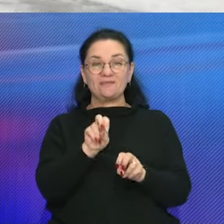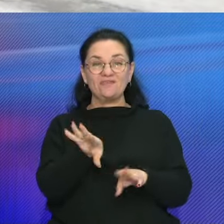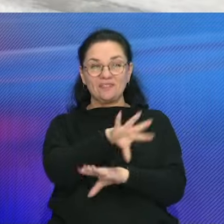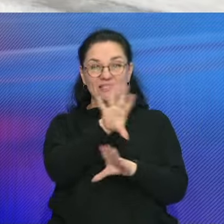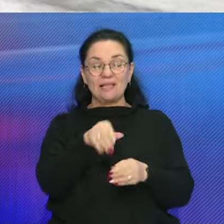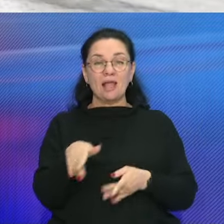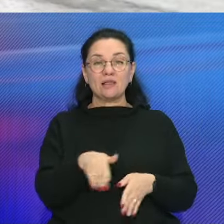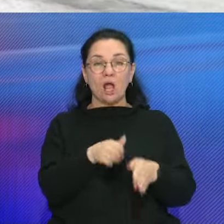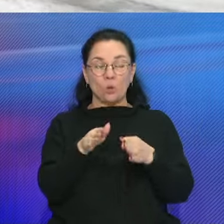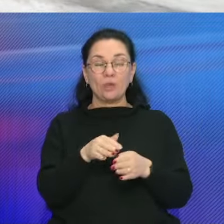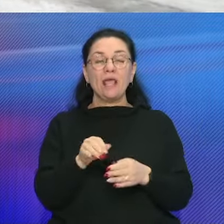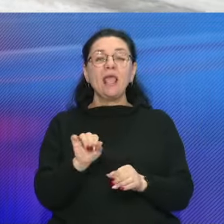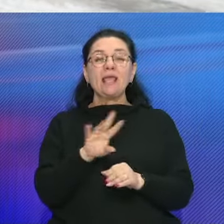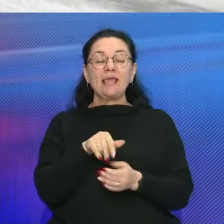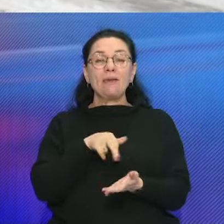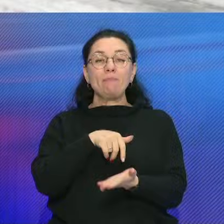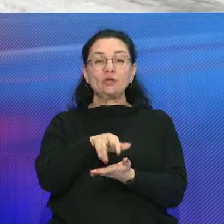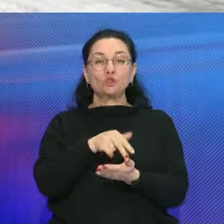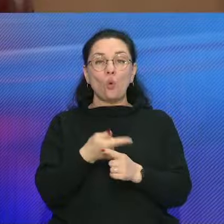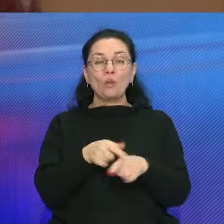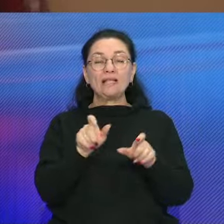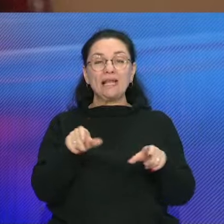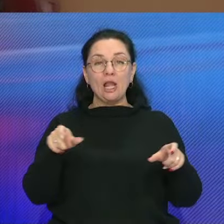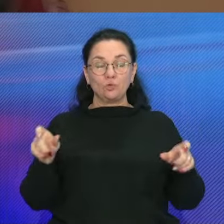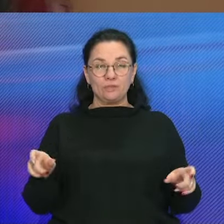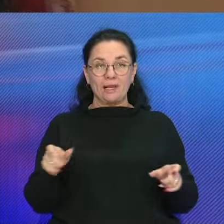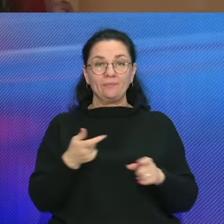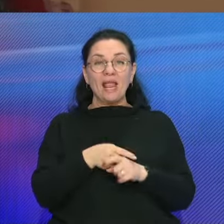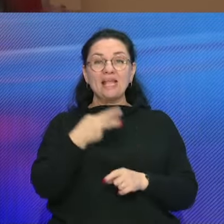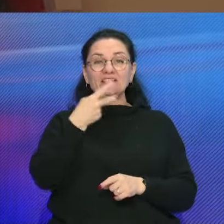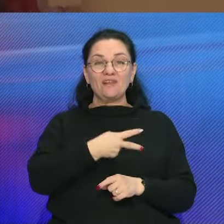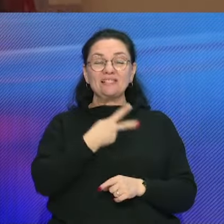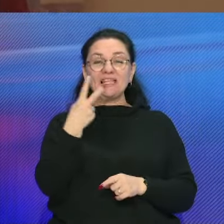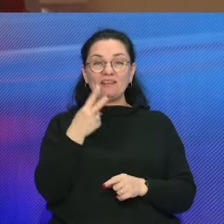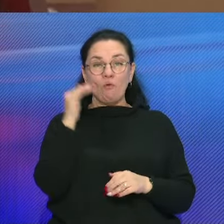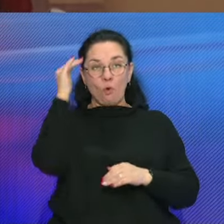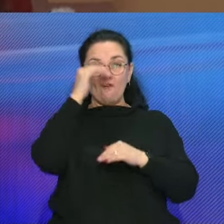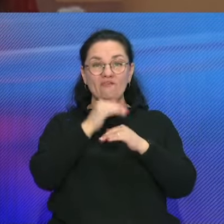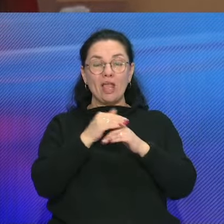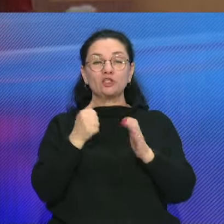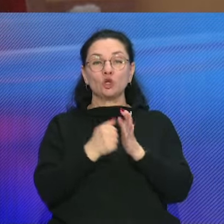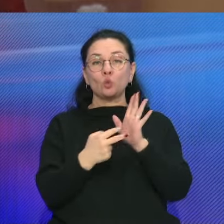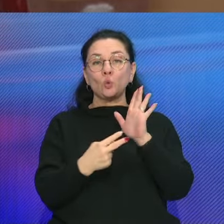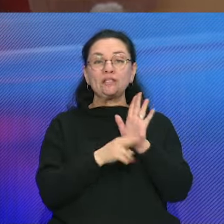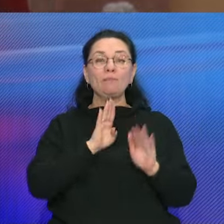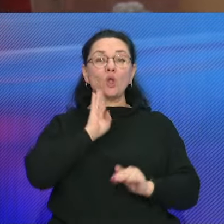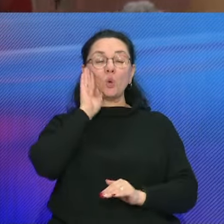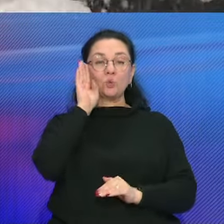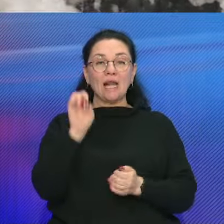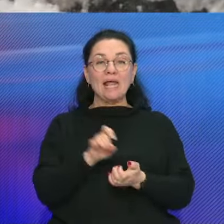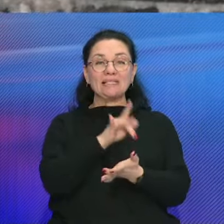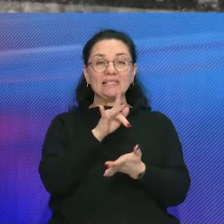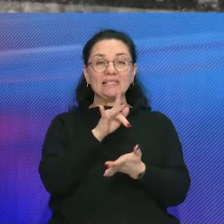само чистила тротуары и заезды на припыночные пункты. С 22 годин вечера до 7 раницы снег с центральной частки Гродно будет вывезен на